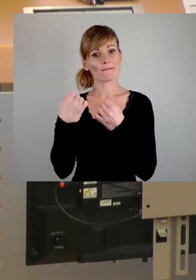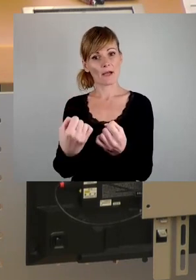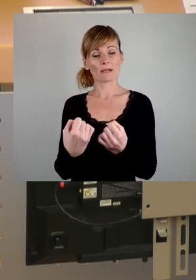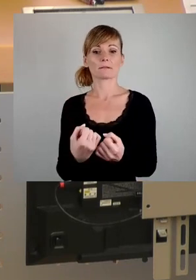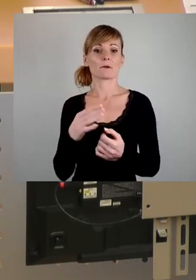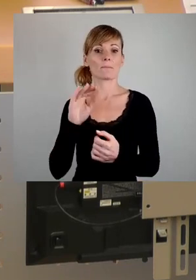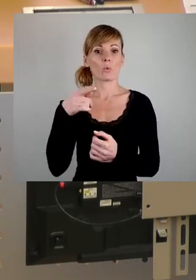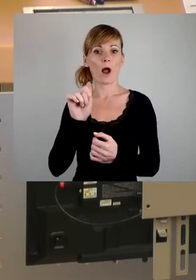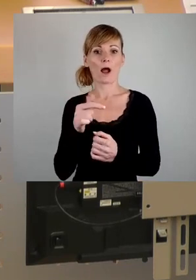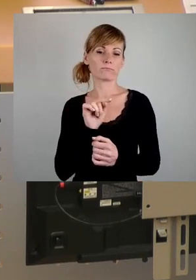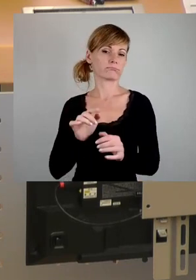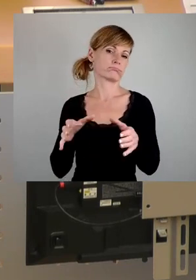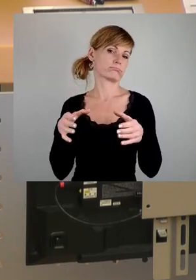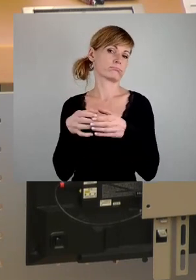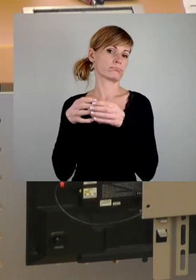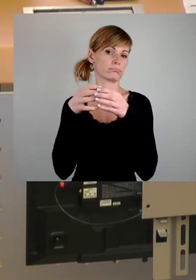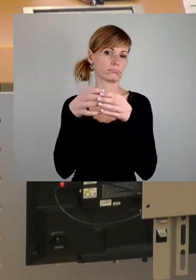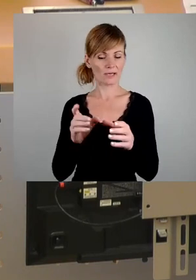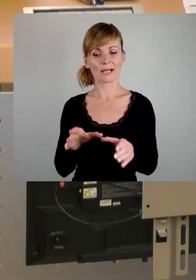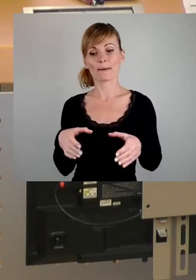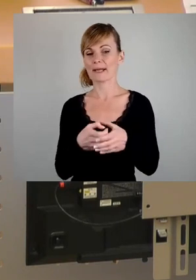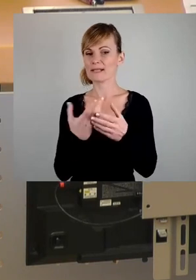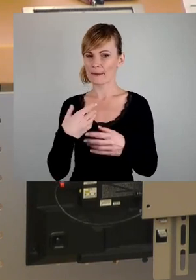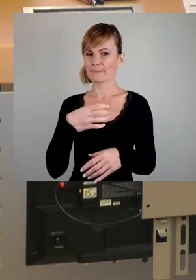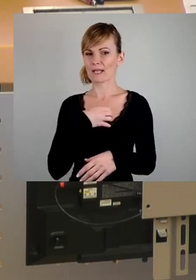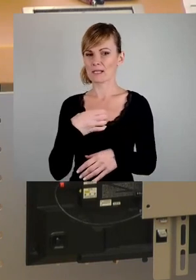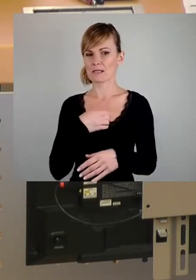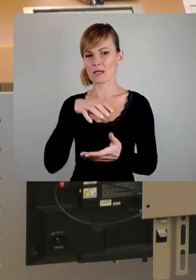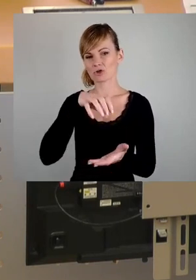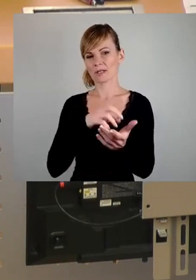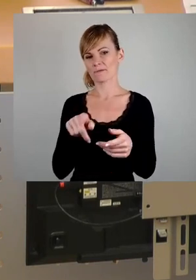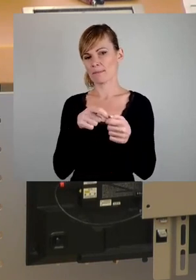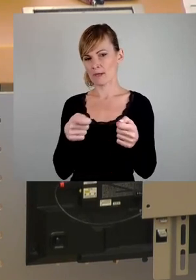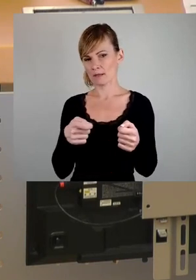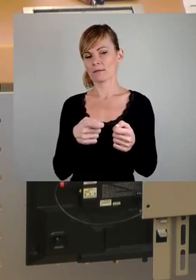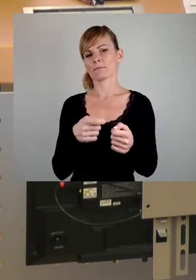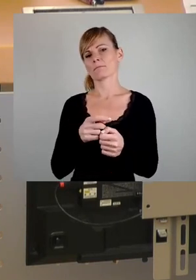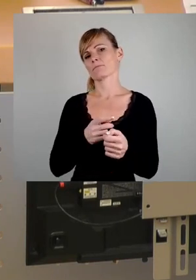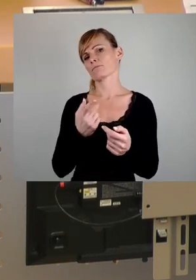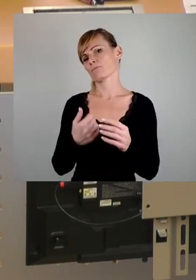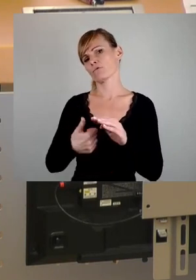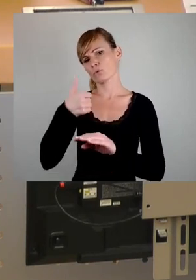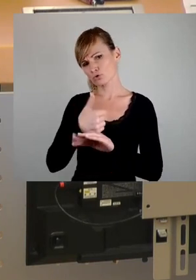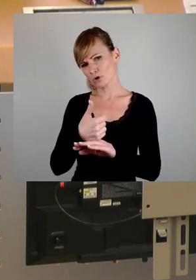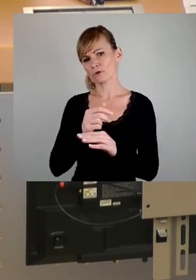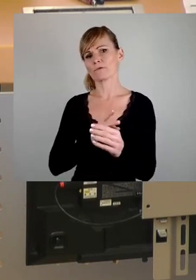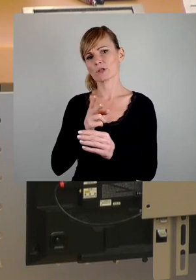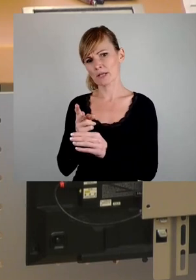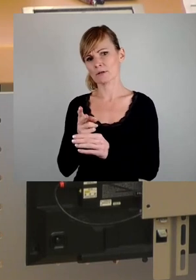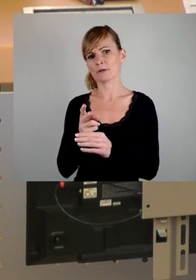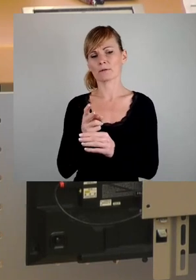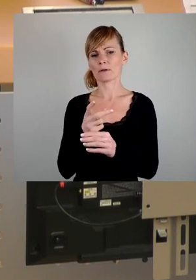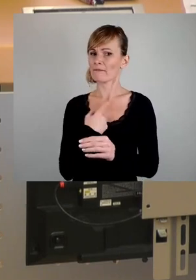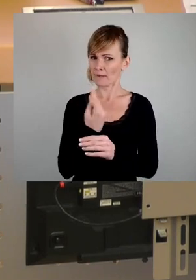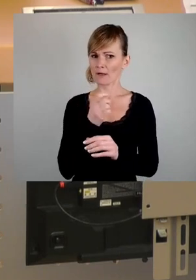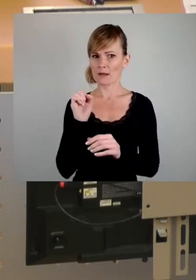Gemeinsam mit dem Dresdner Stadtverband und Vertretern von Vorständen können wir mitreden. Und